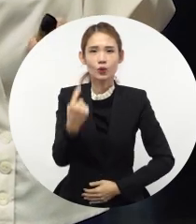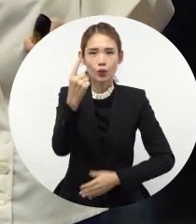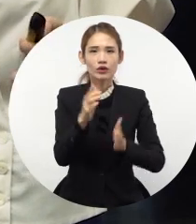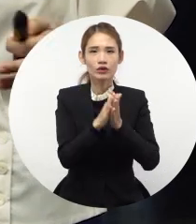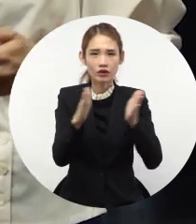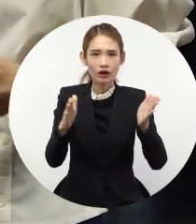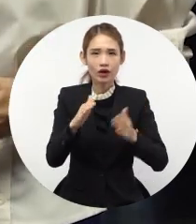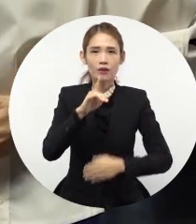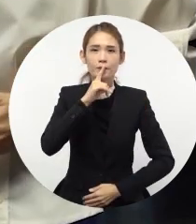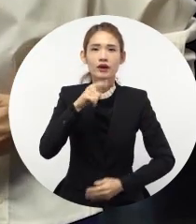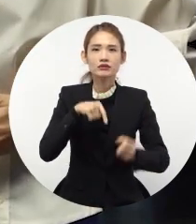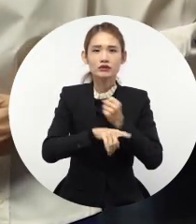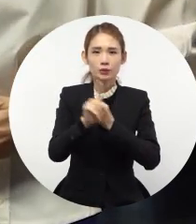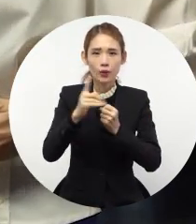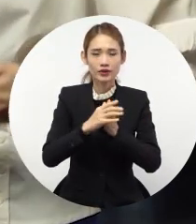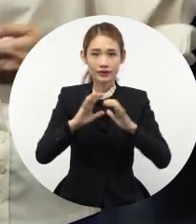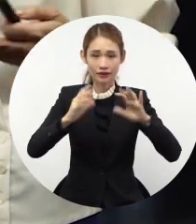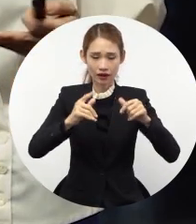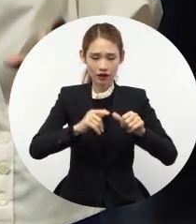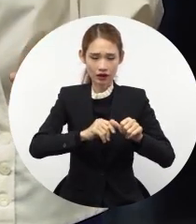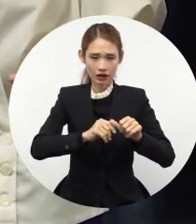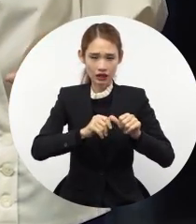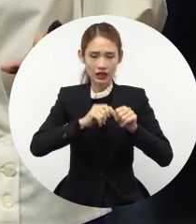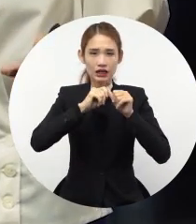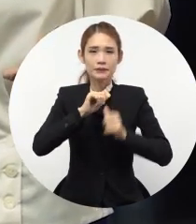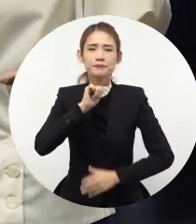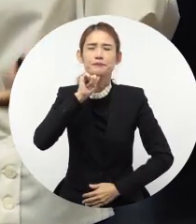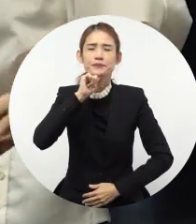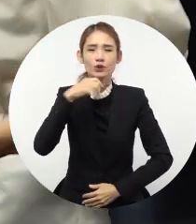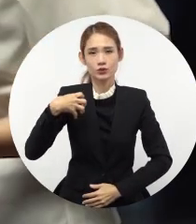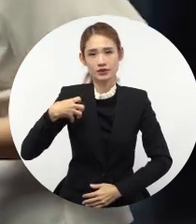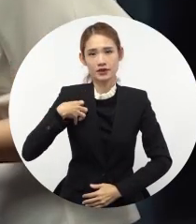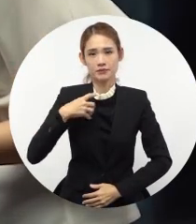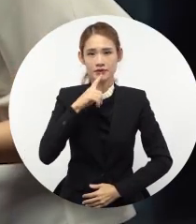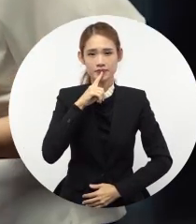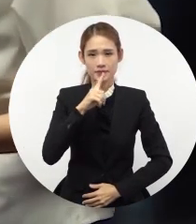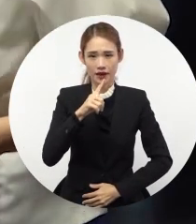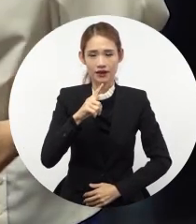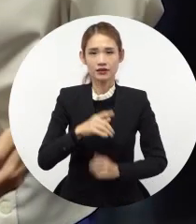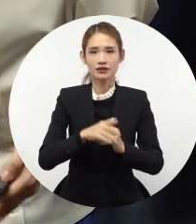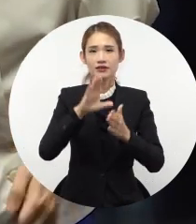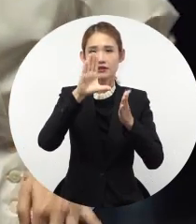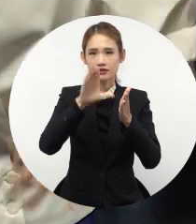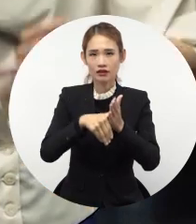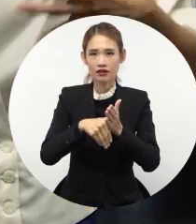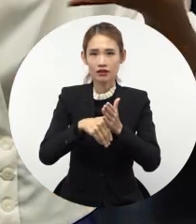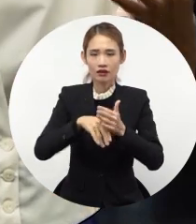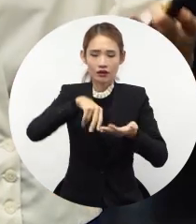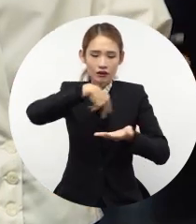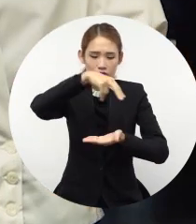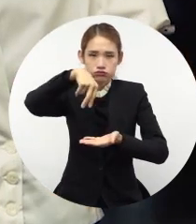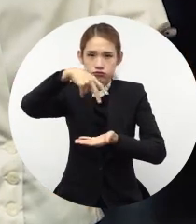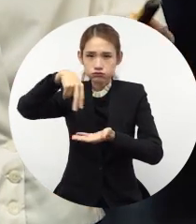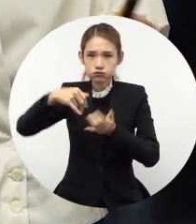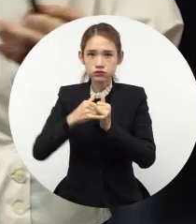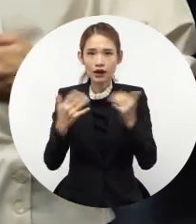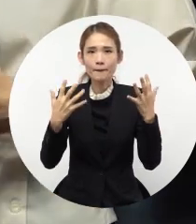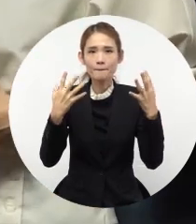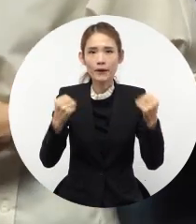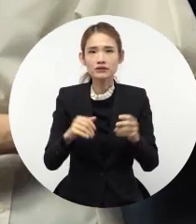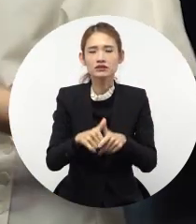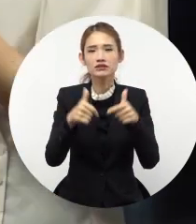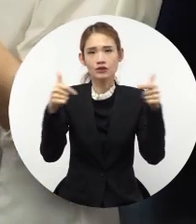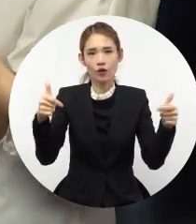구빈법, 무슨 말이죠? 나라가 빈곤을 책임지겠다 하는 거죠. 네, 이 무렵에 불황자들이 급증했었어요.